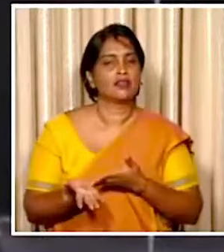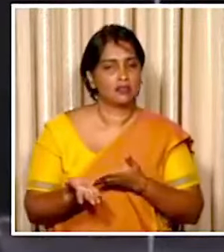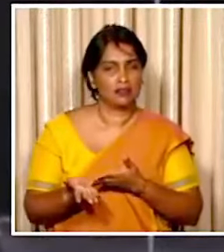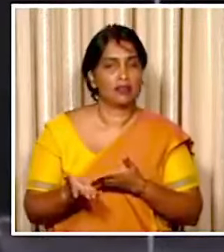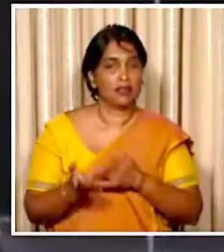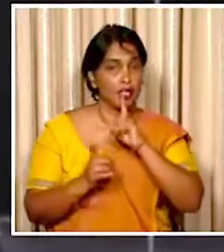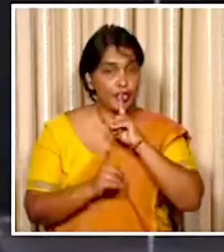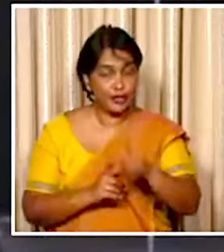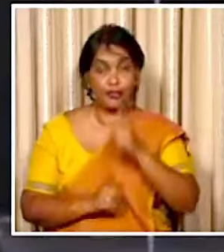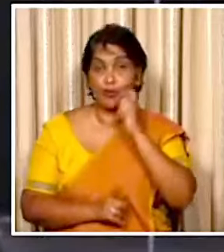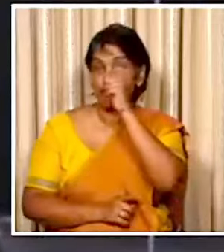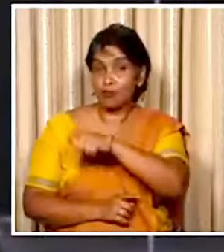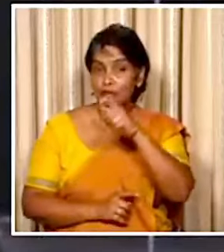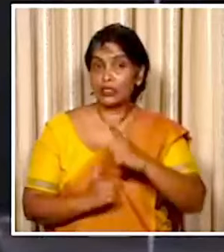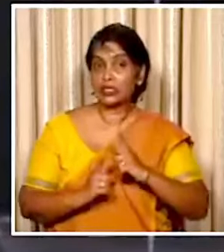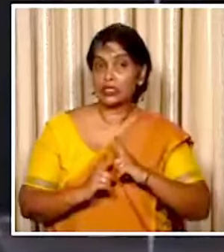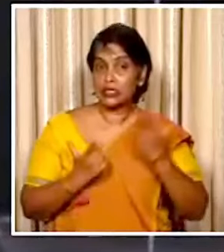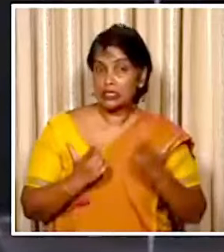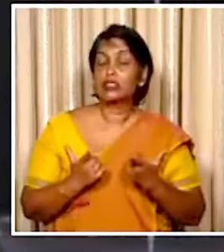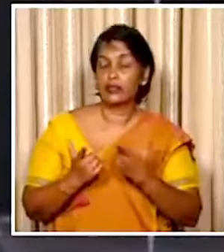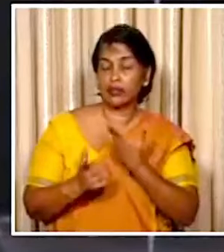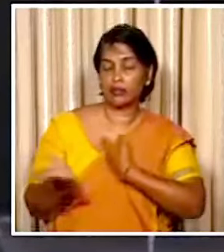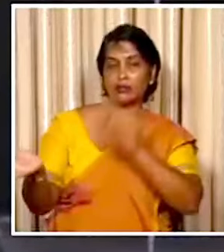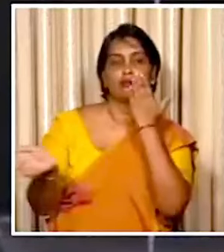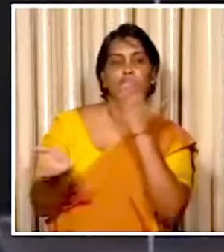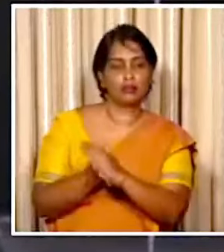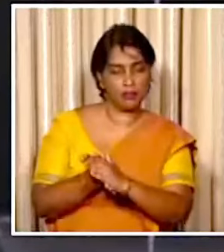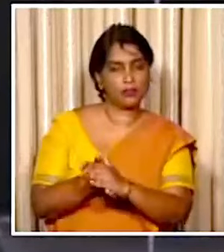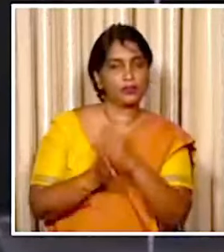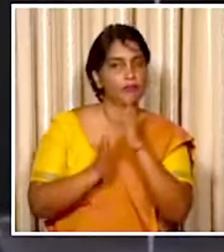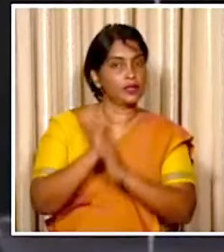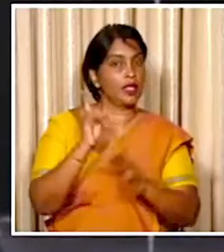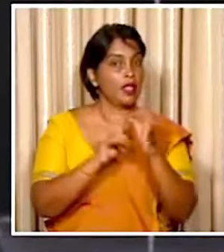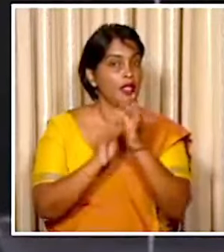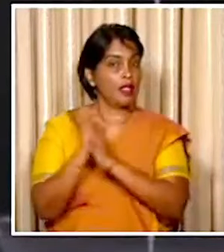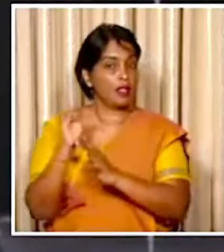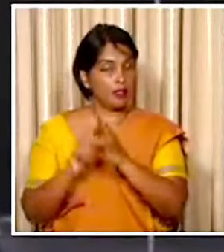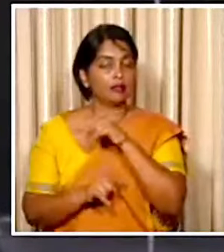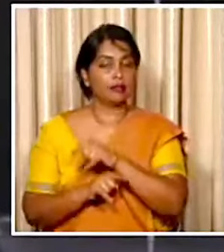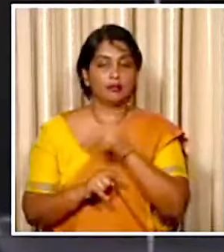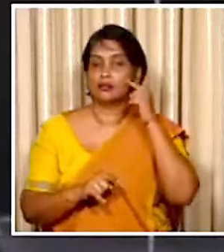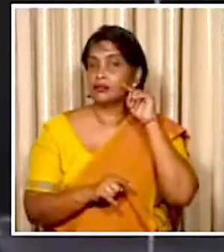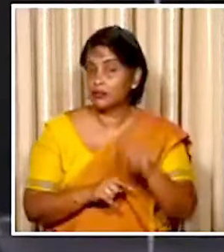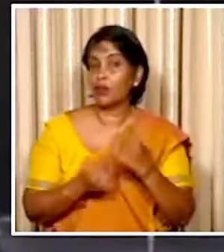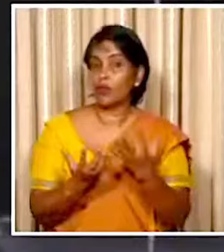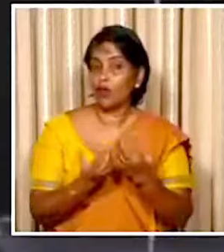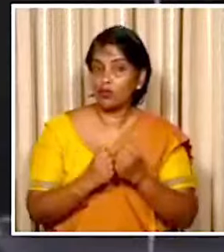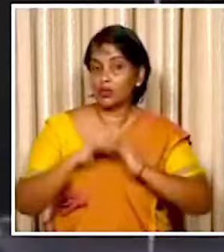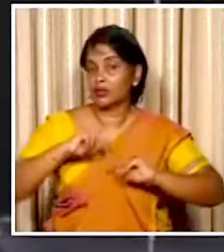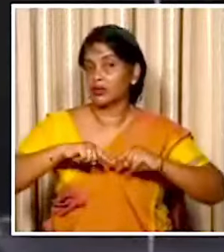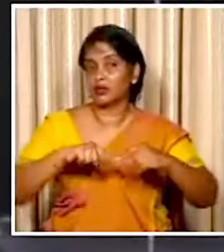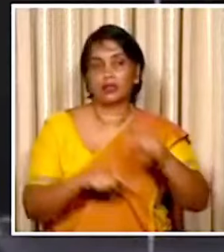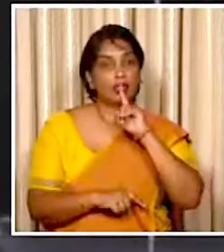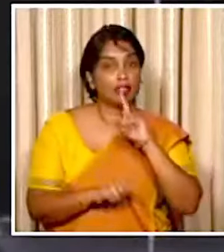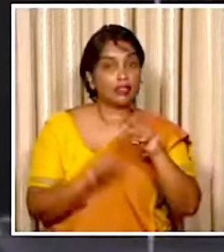අනාවරණය කරපු මිනිසුන්ගේ ජීවිතවලට යුක්තිය ඉටු කරන්නත් අර ඇමතිවරු ලව්වා මේ ගැන අවශ්‍ය පියවර ගන්නවා කියලා